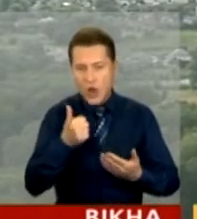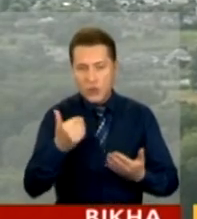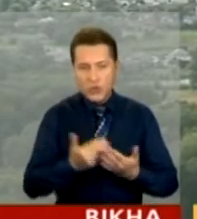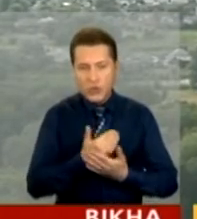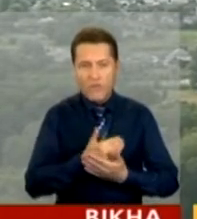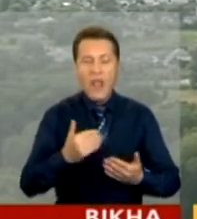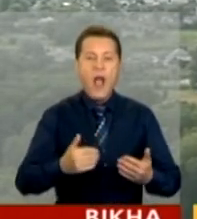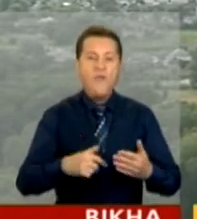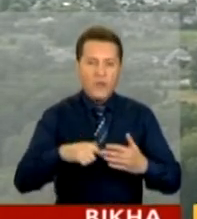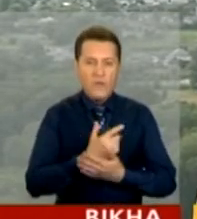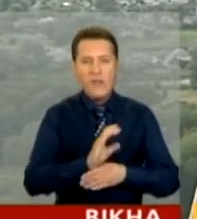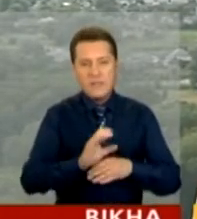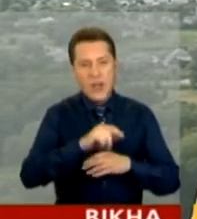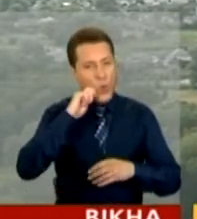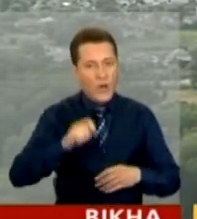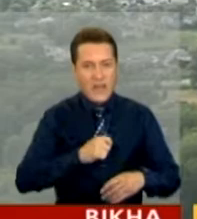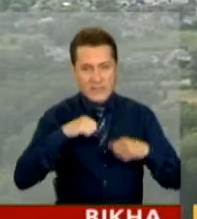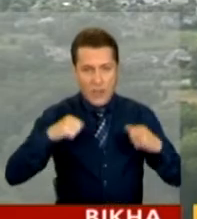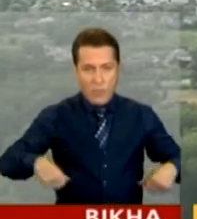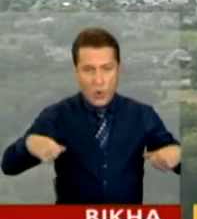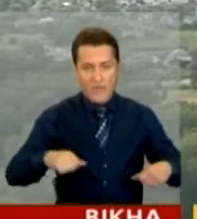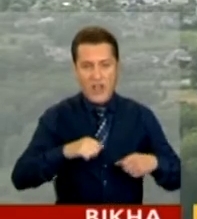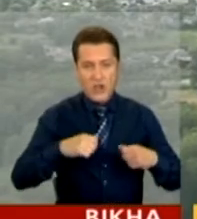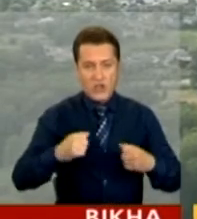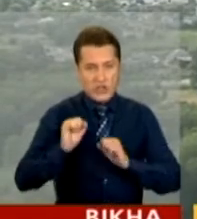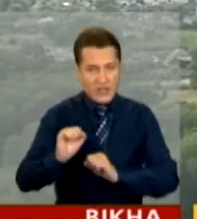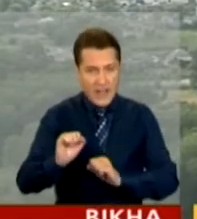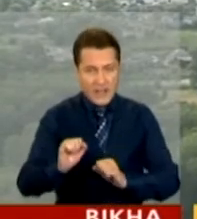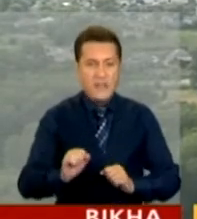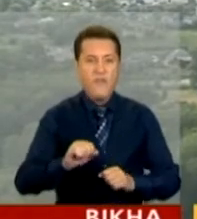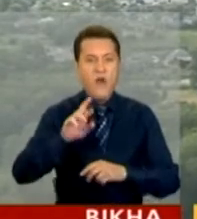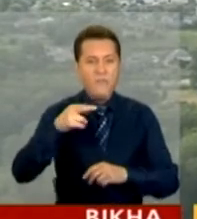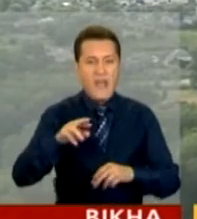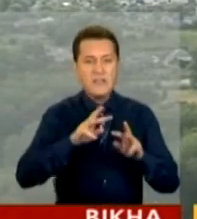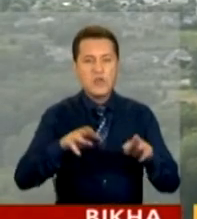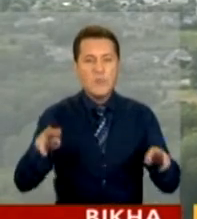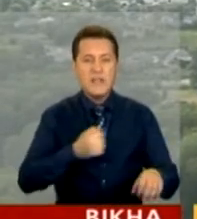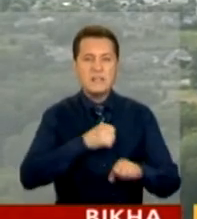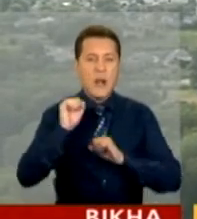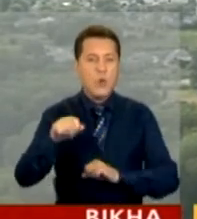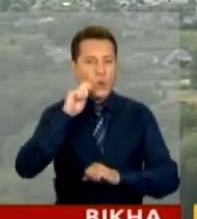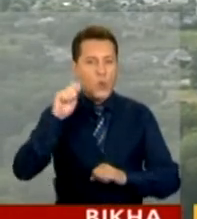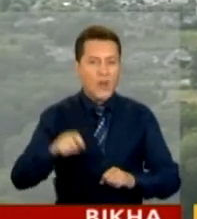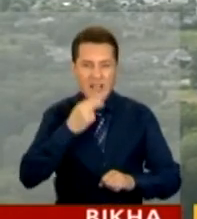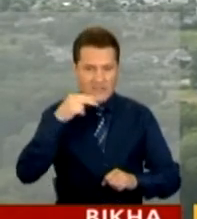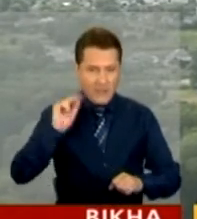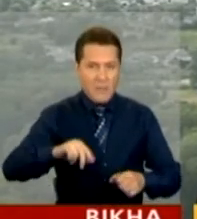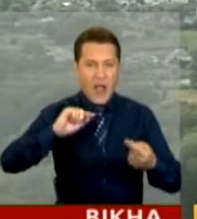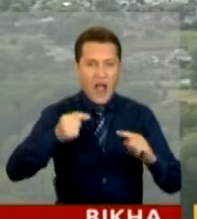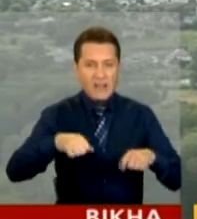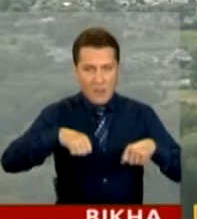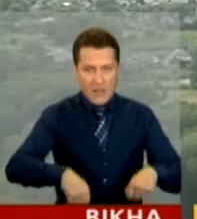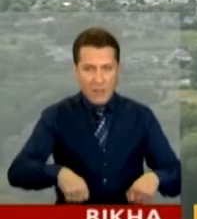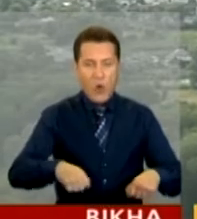постачання українських бронежилетів силовикам у зоні антитерористичної операції. Я нагадаю, в п'ятницю міністр оборони України звинуватив антимонопольний комітет у тому,